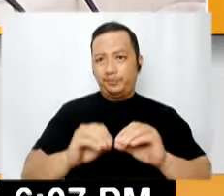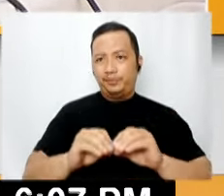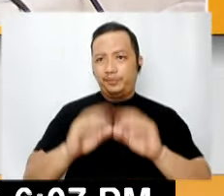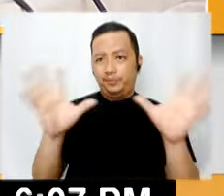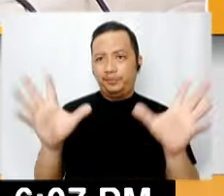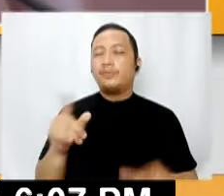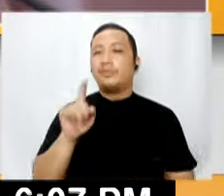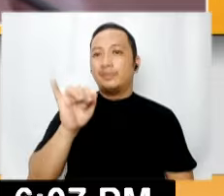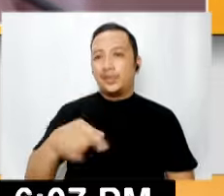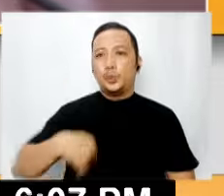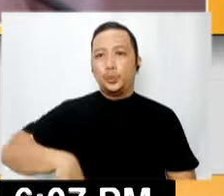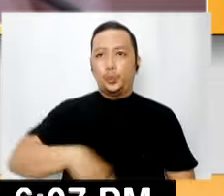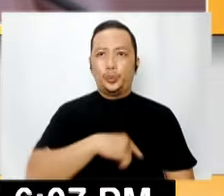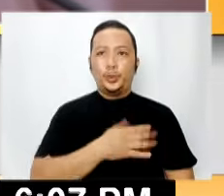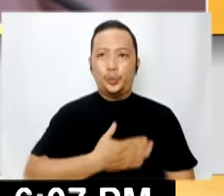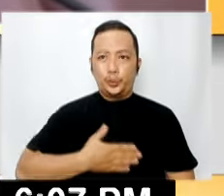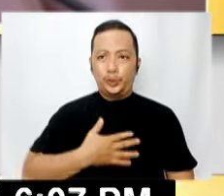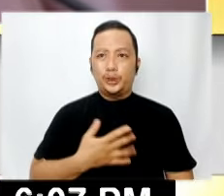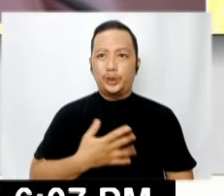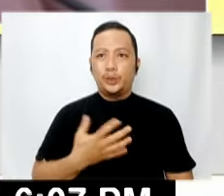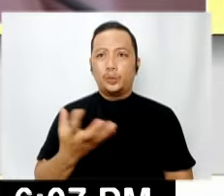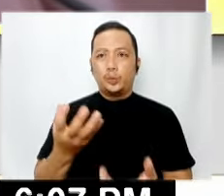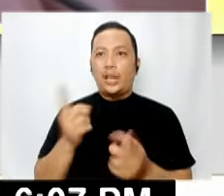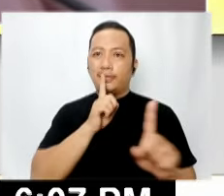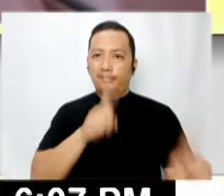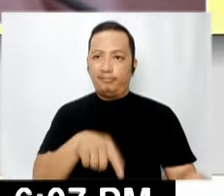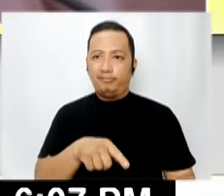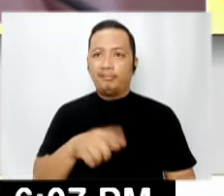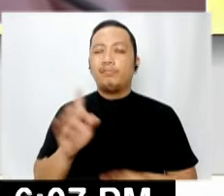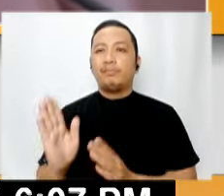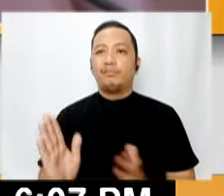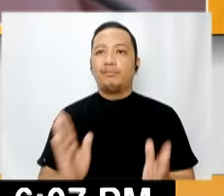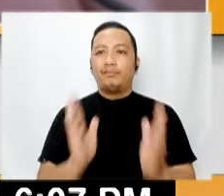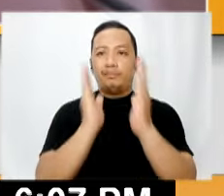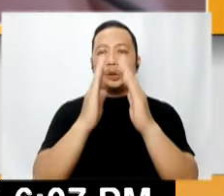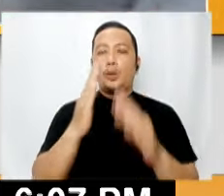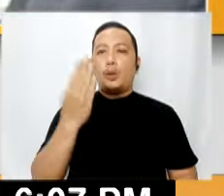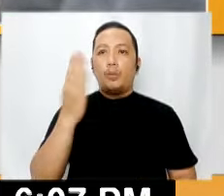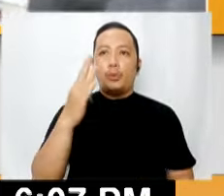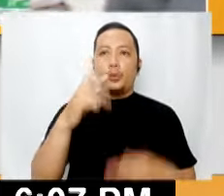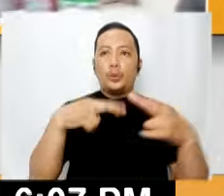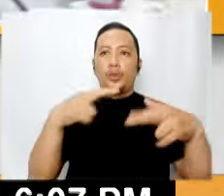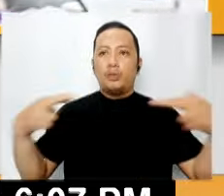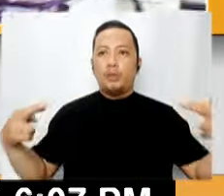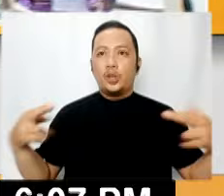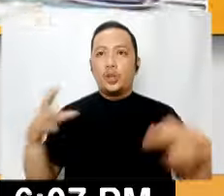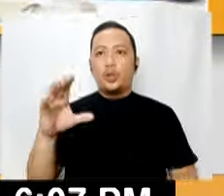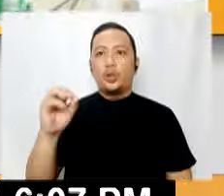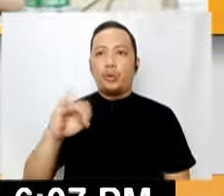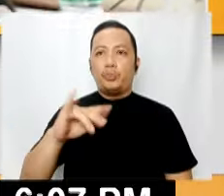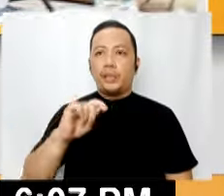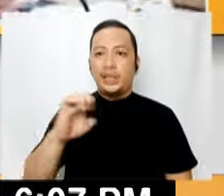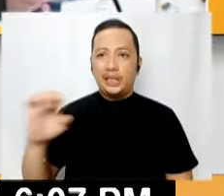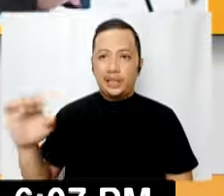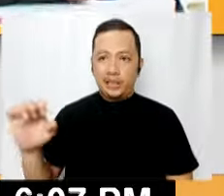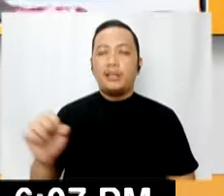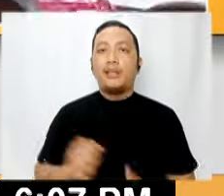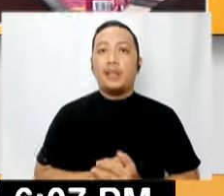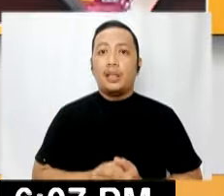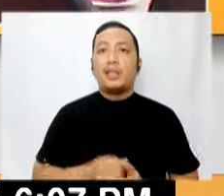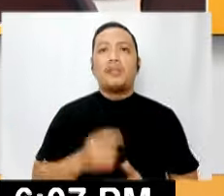natin. Humarap siya sa House Blue Ribbon Committee. At higit sa lahat, ipaliwanag niya kung paano niya ginamit